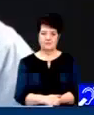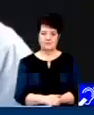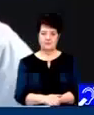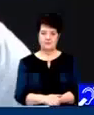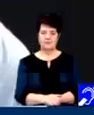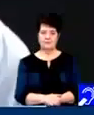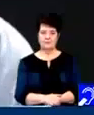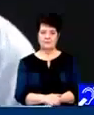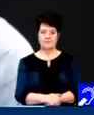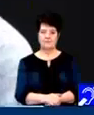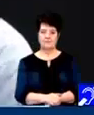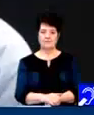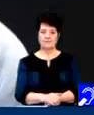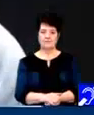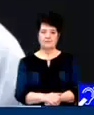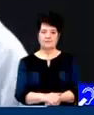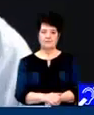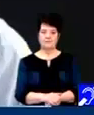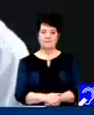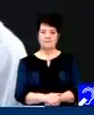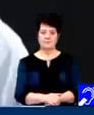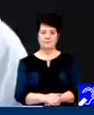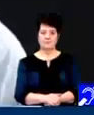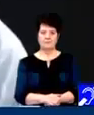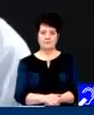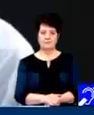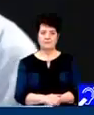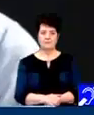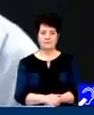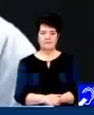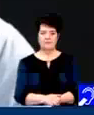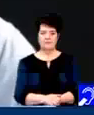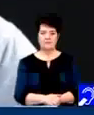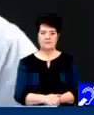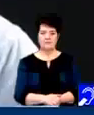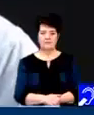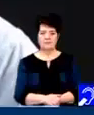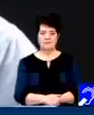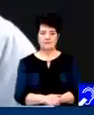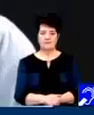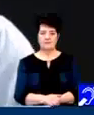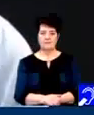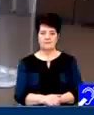в эфире, и так и хочется сказать, ну вот я пришел в эфир, сразу после того, как проголосовал, а я могу сказать, что я пришел в